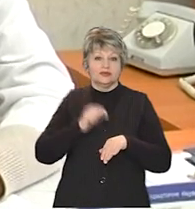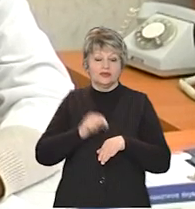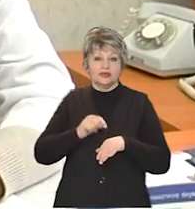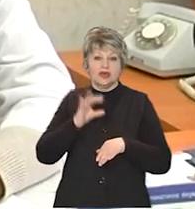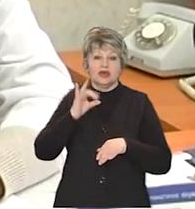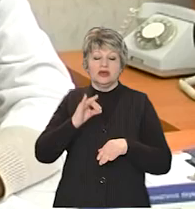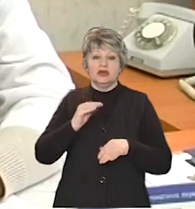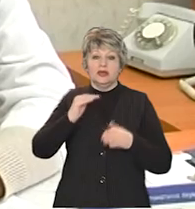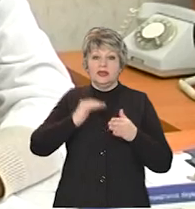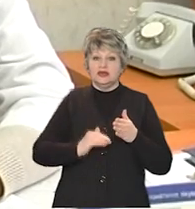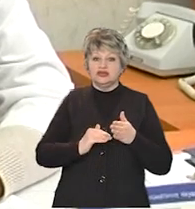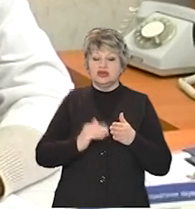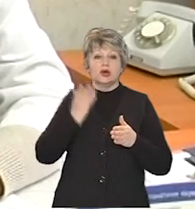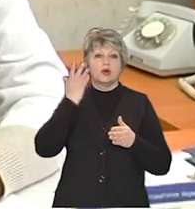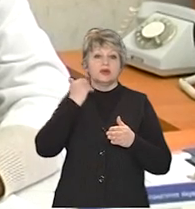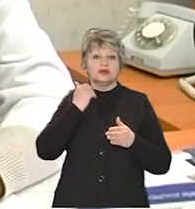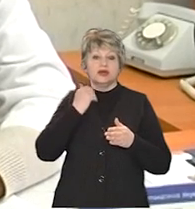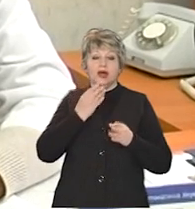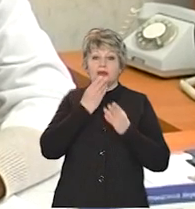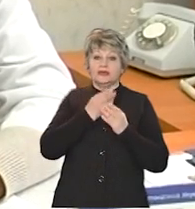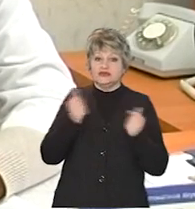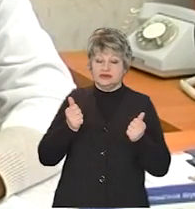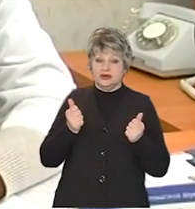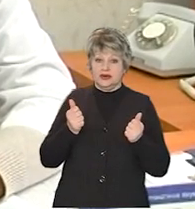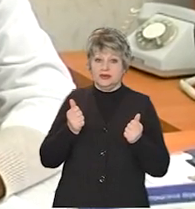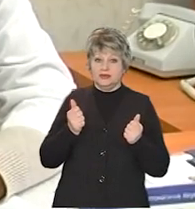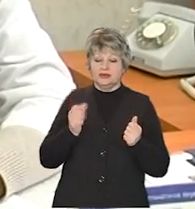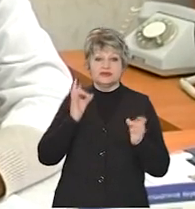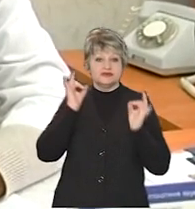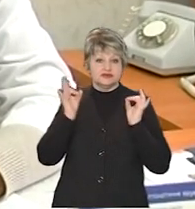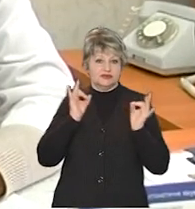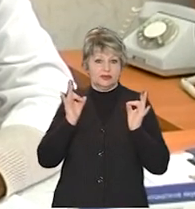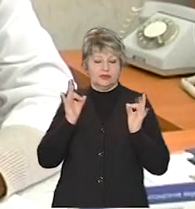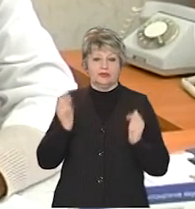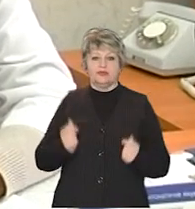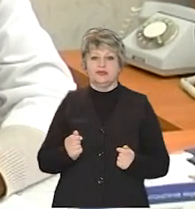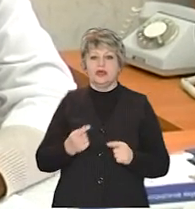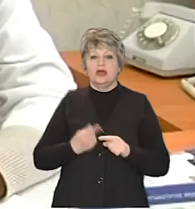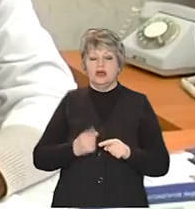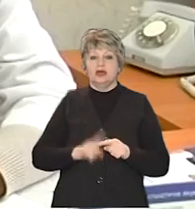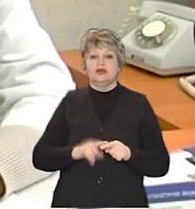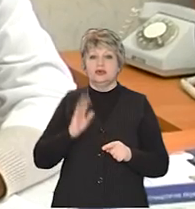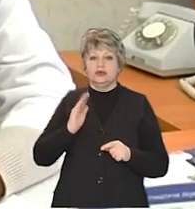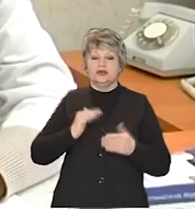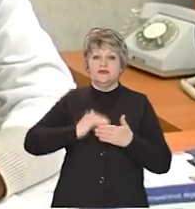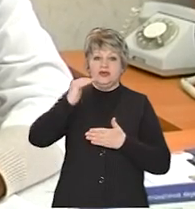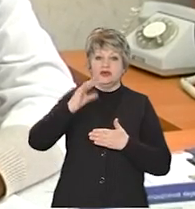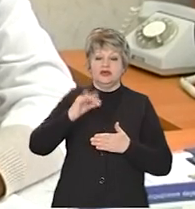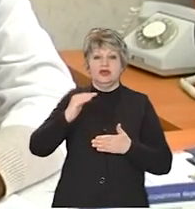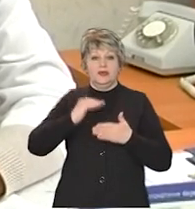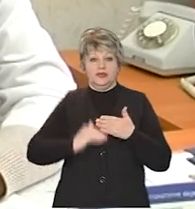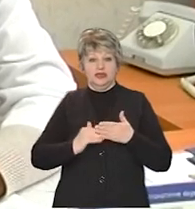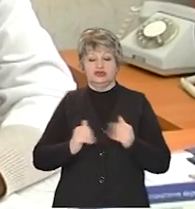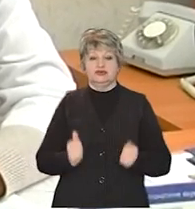називаються, і нижня межа буде, коли тони зникають, коли вперше зникає тон. Це буде діастолічний